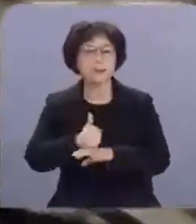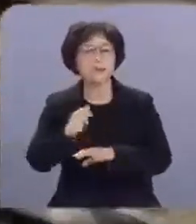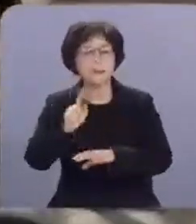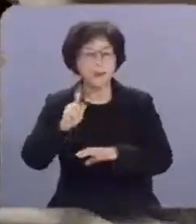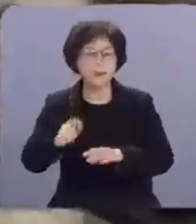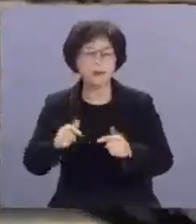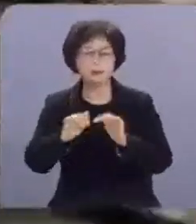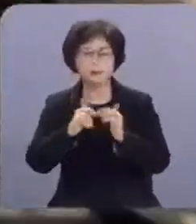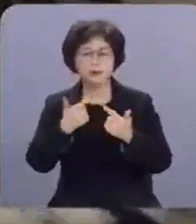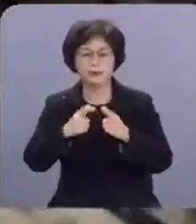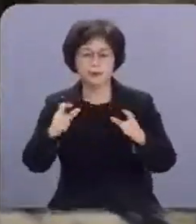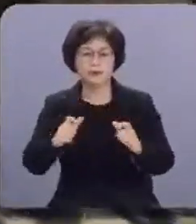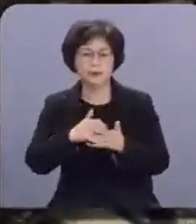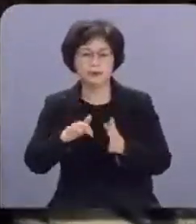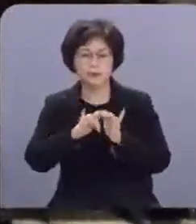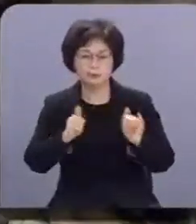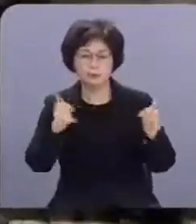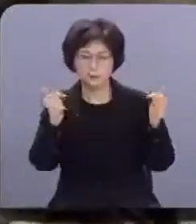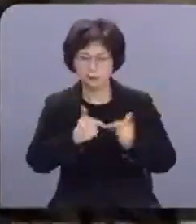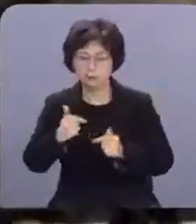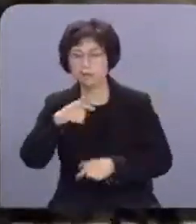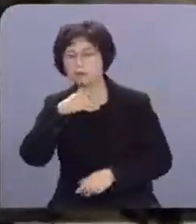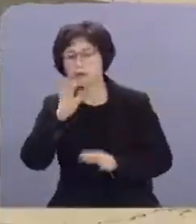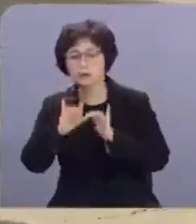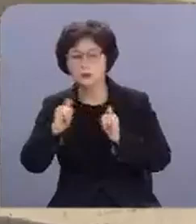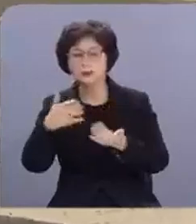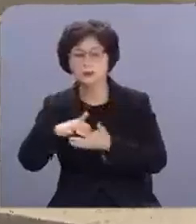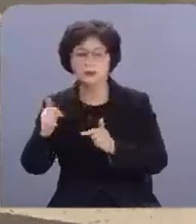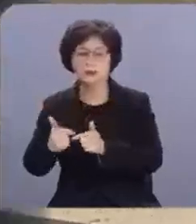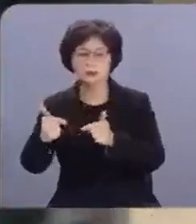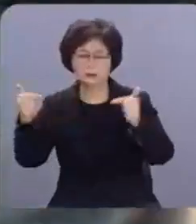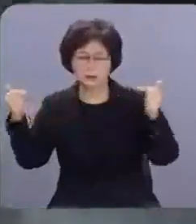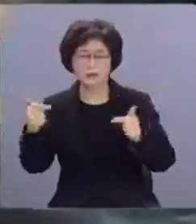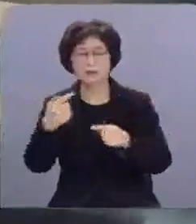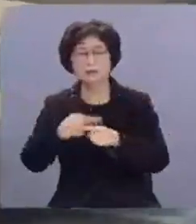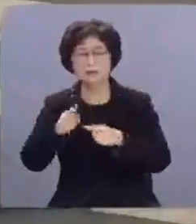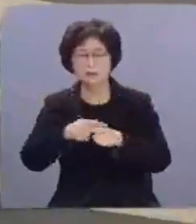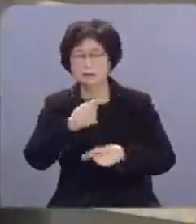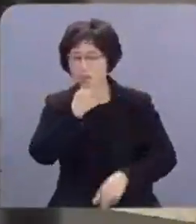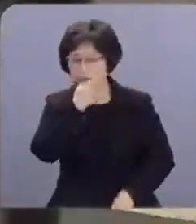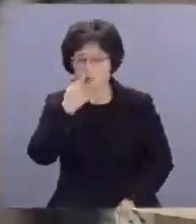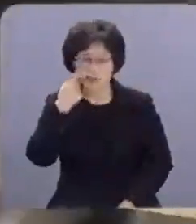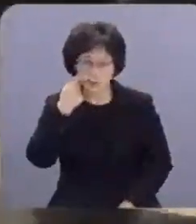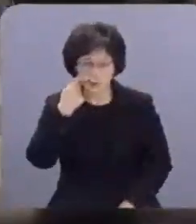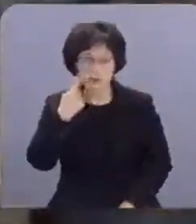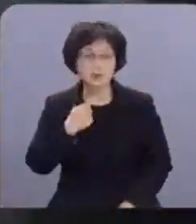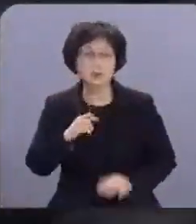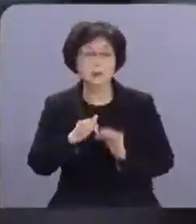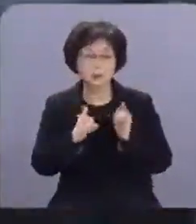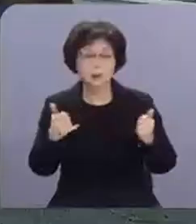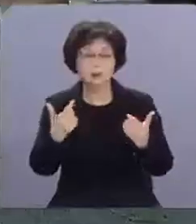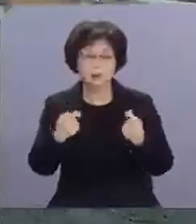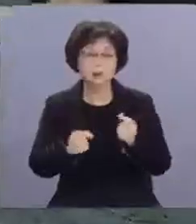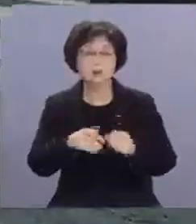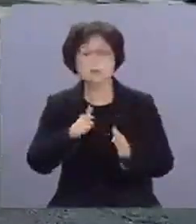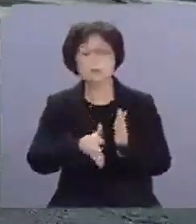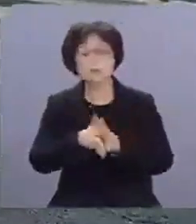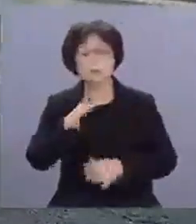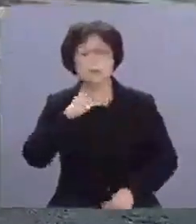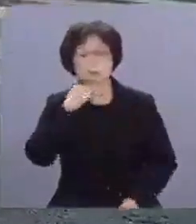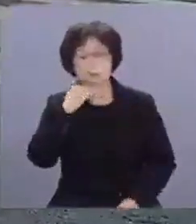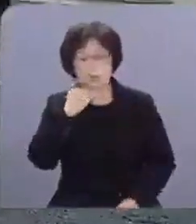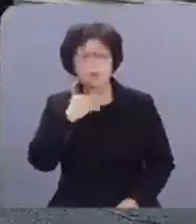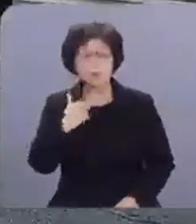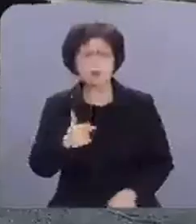인구 감소와 고령 인구 증가란 흐름을 피해 나가지 못한 거로 분석됩니다. 사람처럼 도시도 나이가 들며